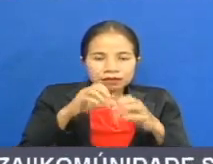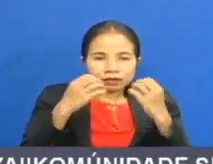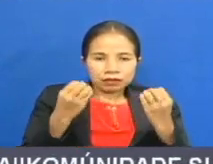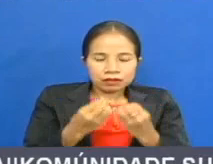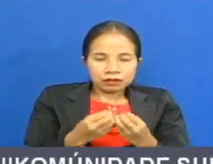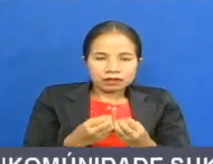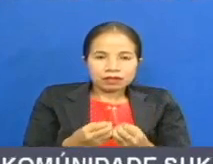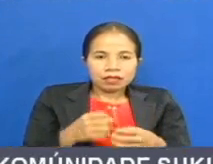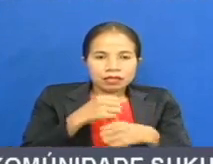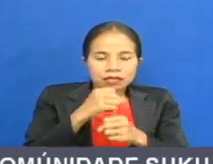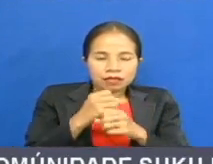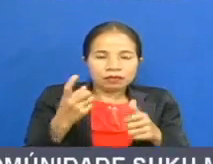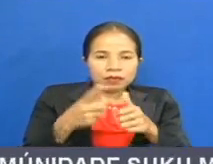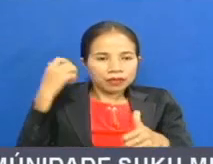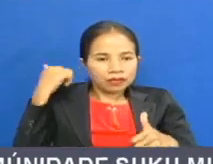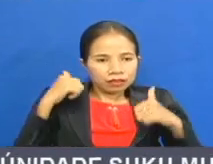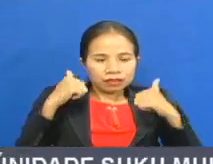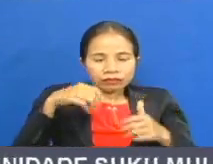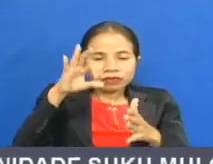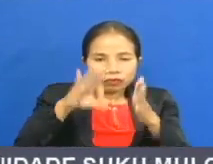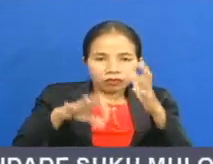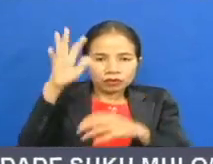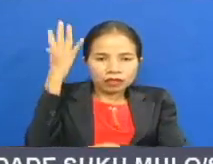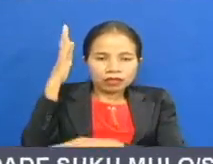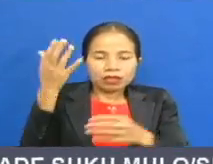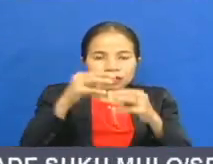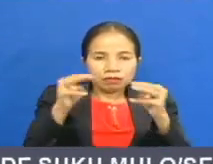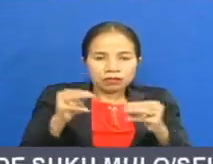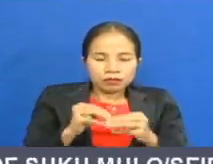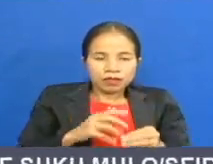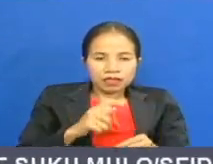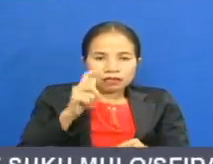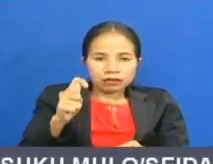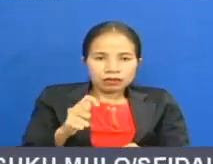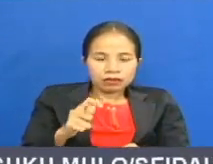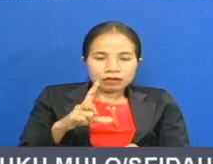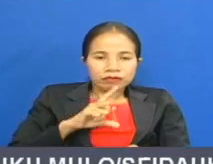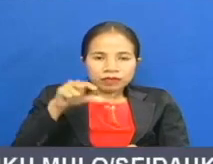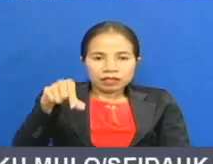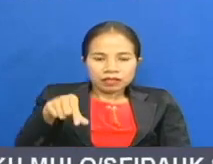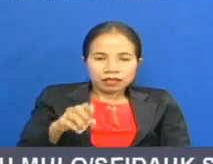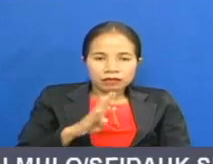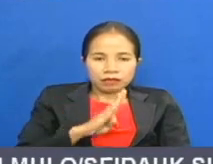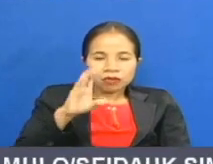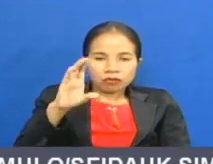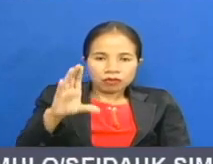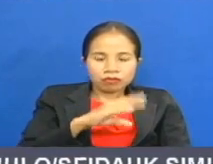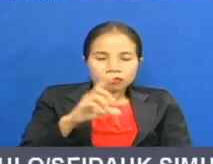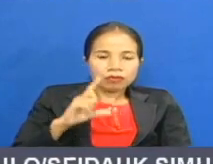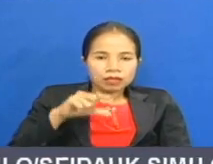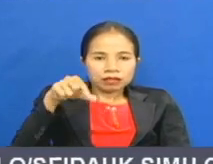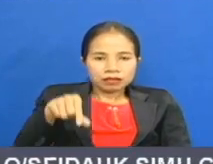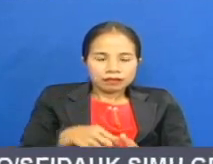Koni halao ulukona atividade de kuda ai uang iha munisipiu Manatutu, Likeke, Baukau, no